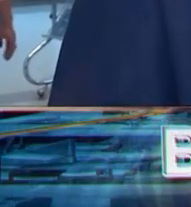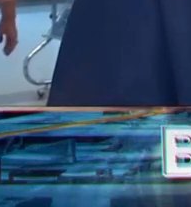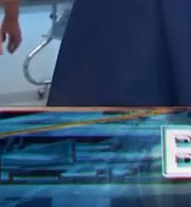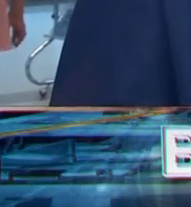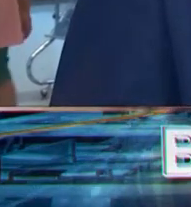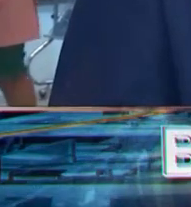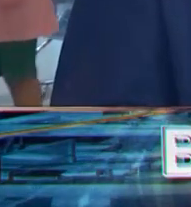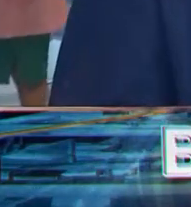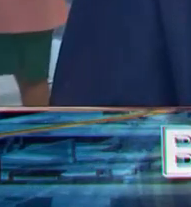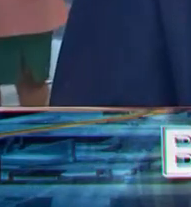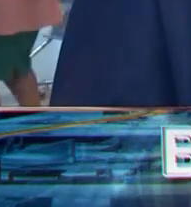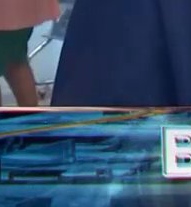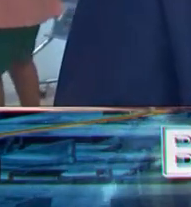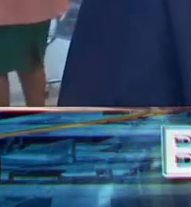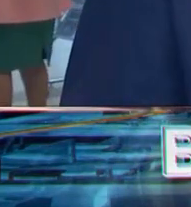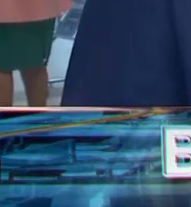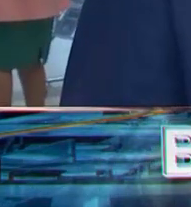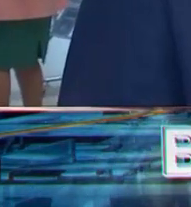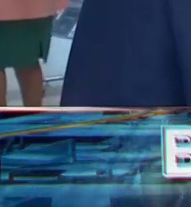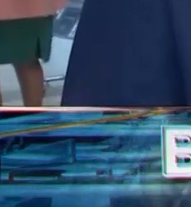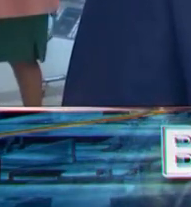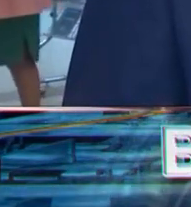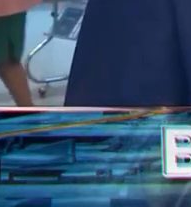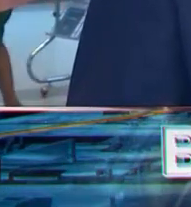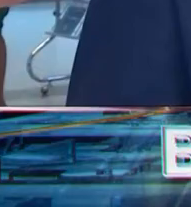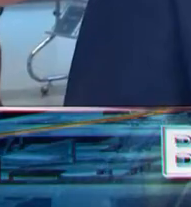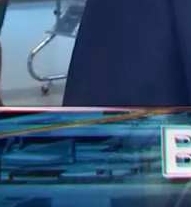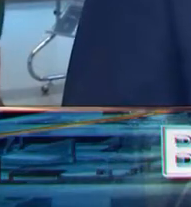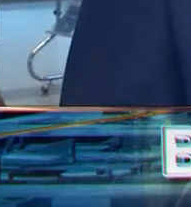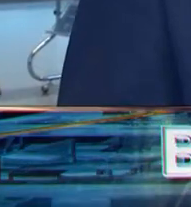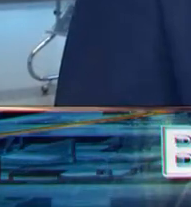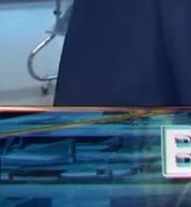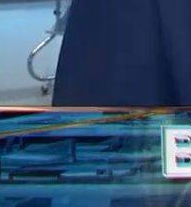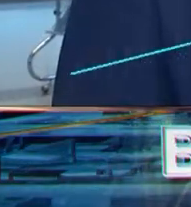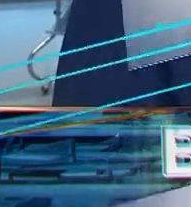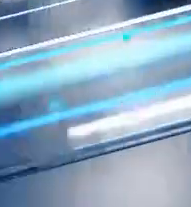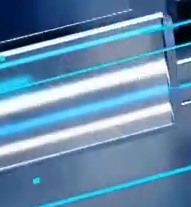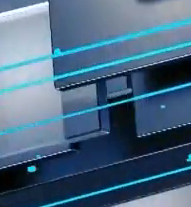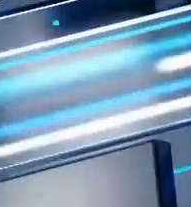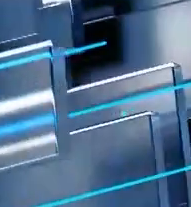рахмет айтамын. Мына мен 30 жыл, 40 жыл болды осы жазып жүргеніме, кітап шығарамай.